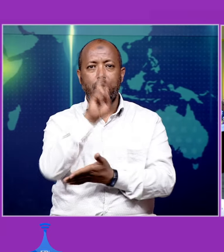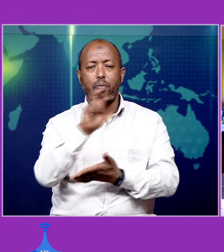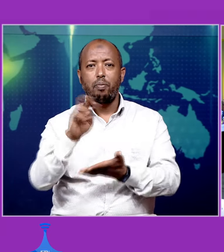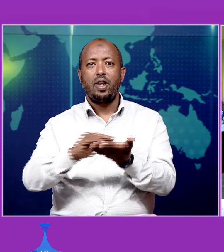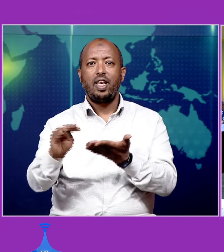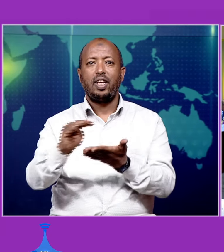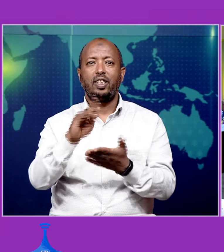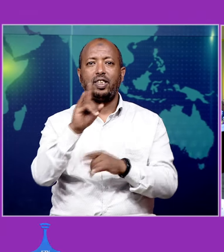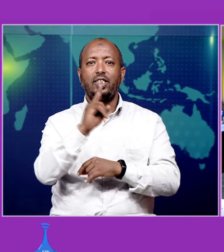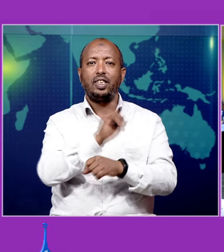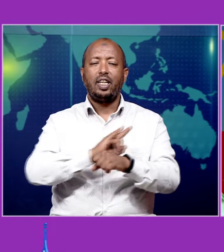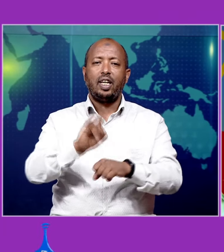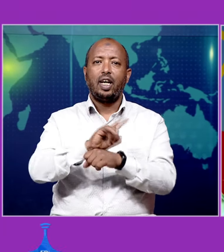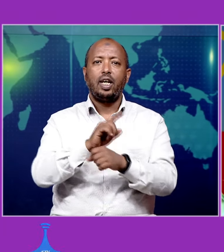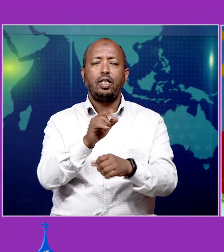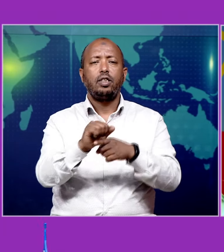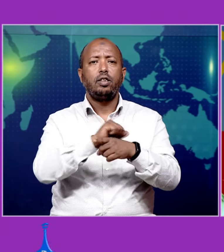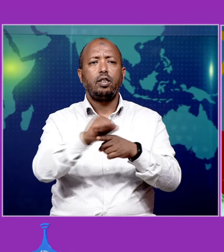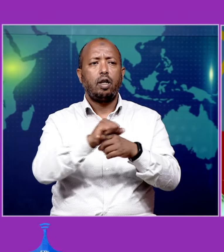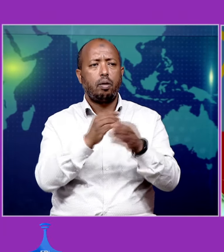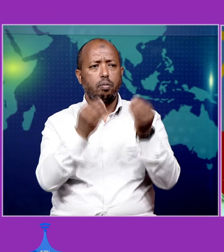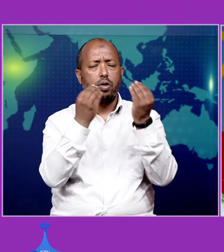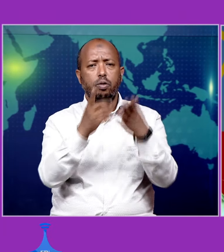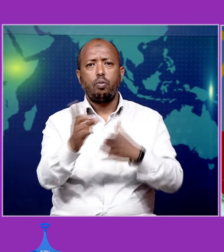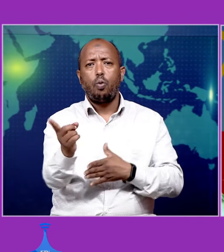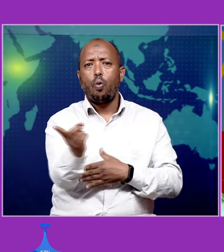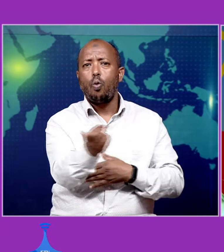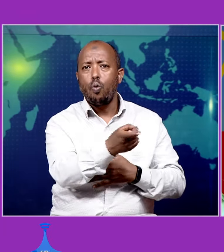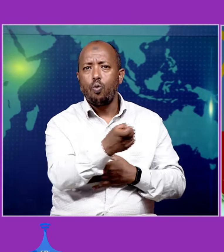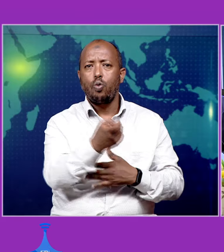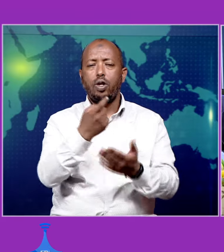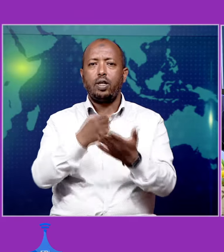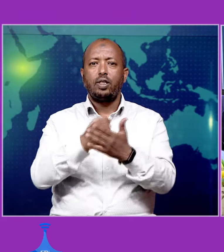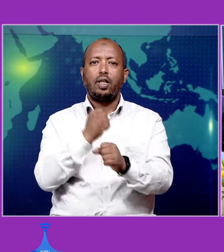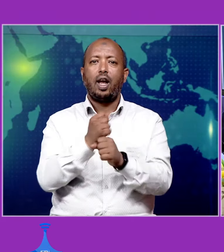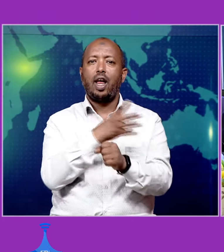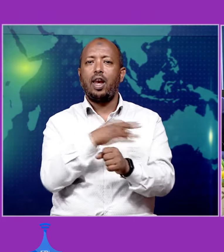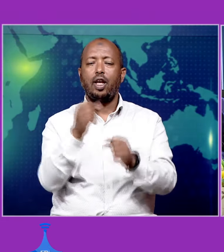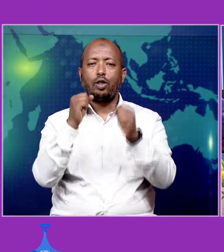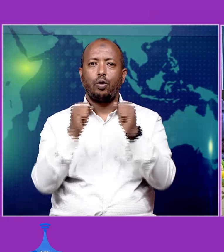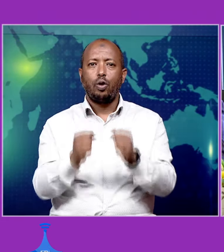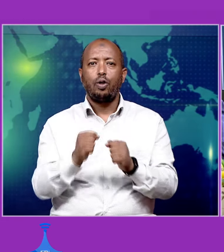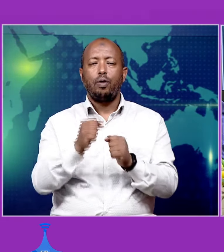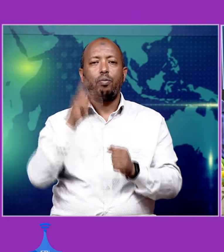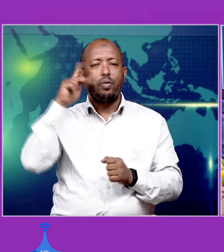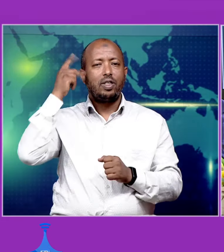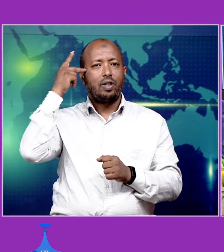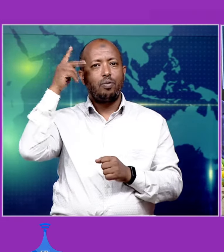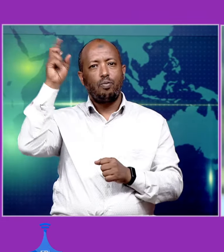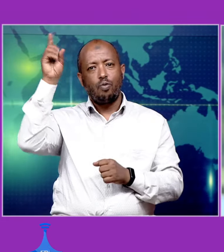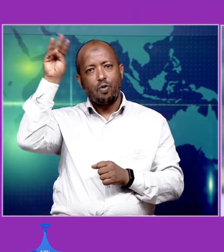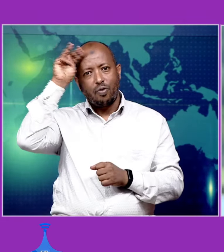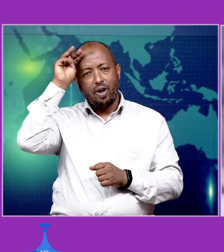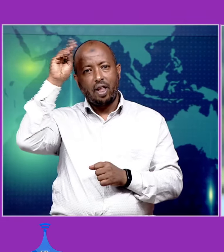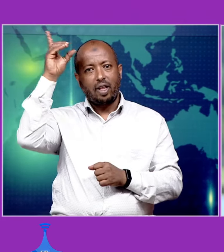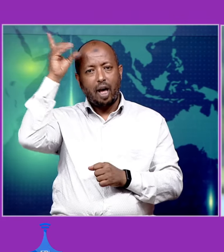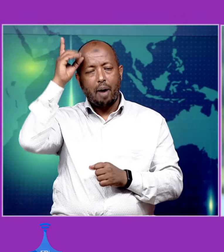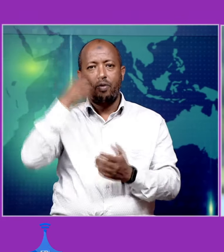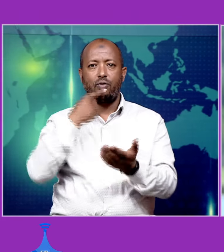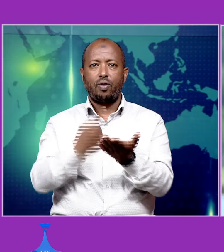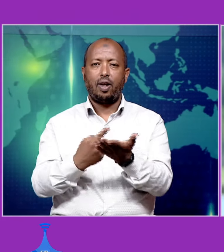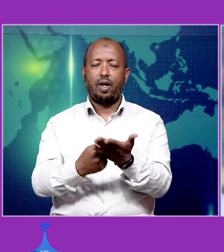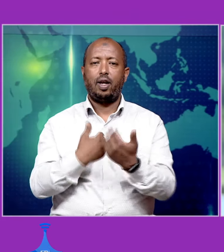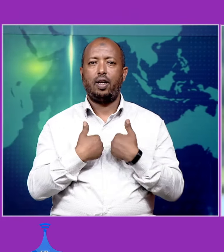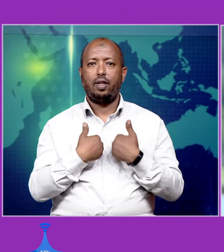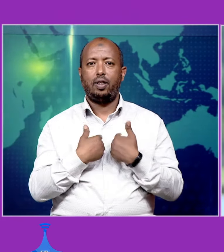زيگوچن باجاجة سلطنا وچ تدراش ما درق متشالون يسرى ناكلوت منستر مفرهات كامل ابرارتوال عدس تاقوام